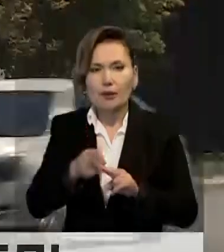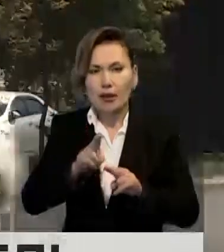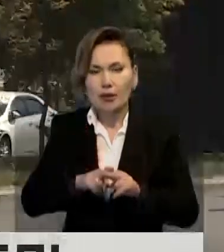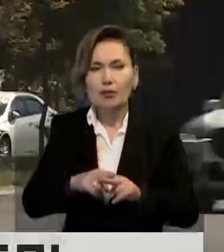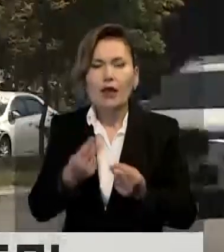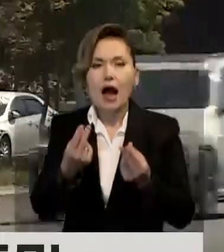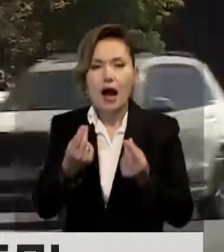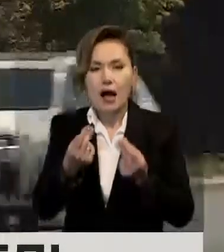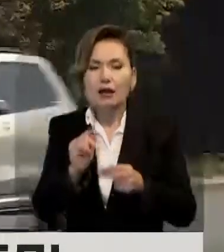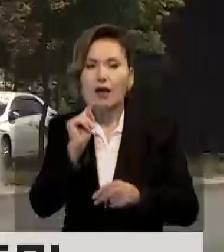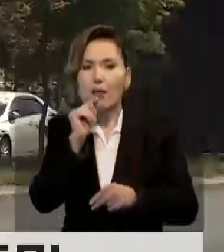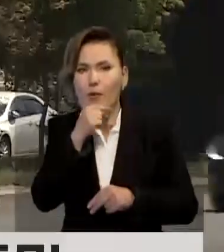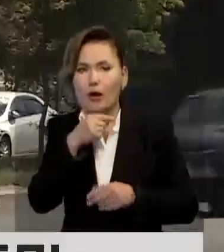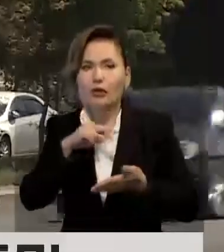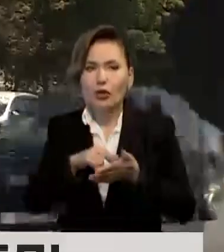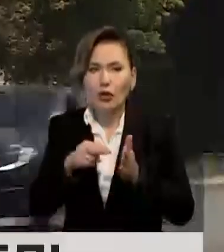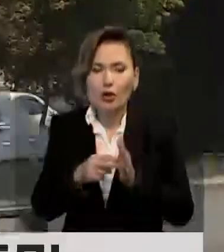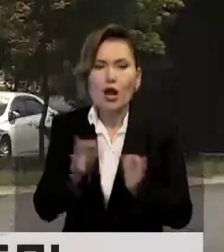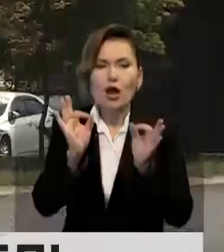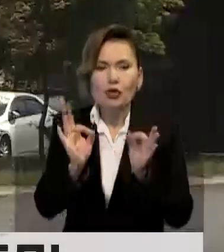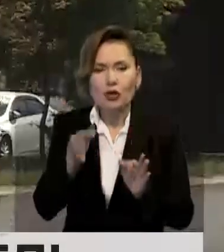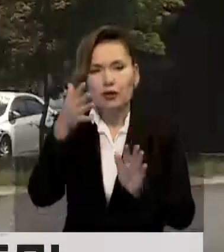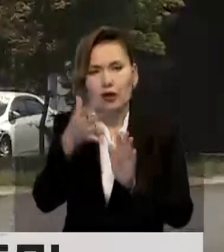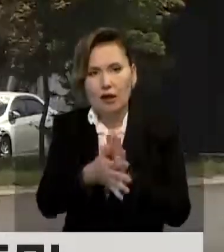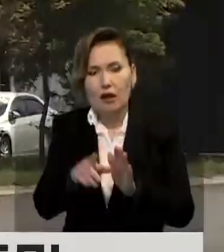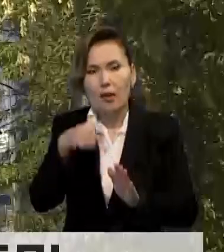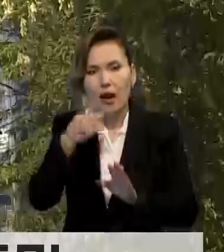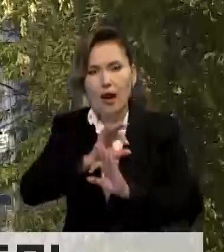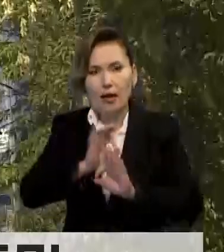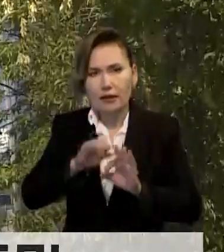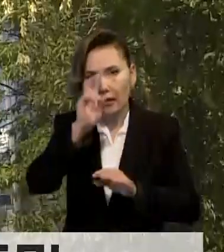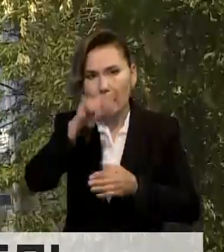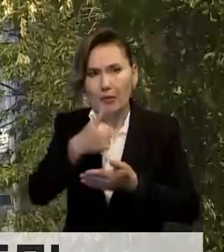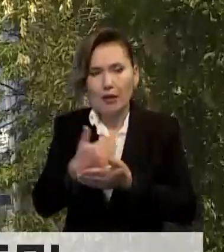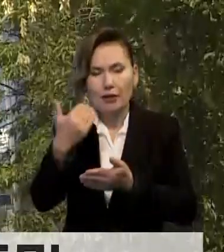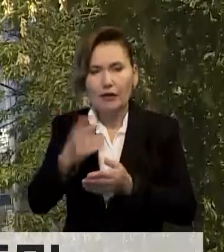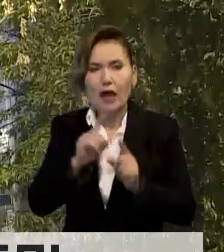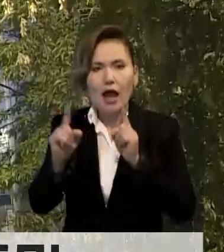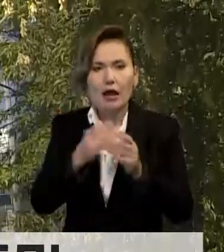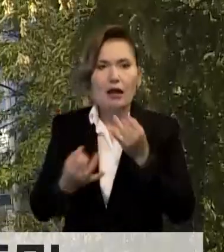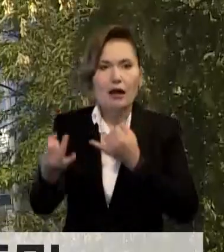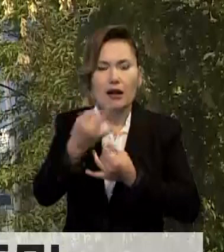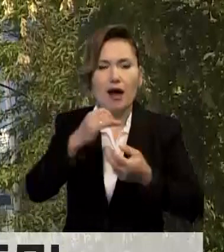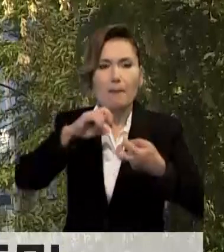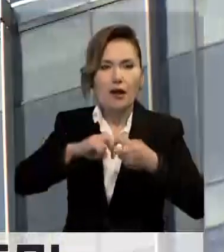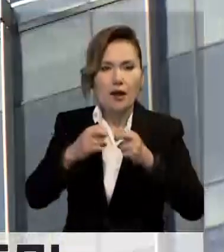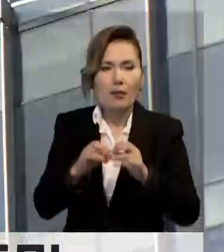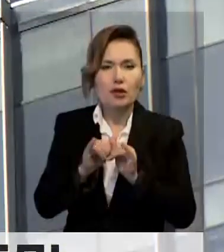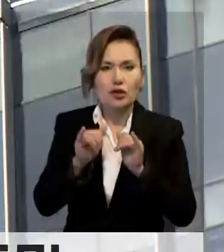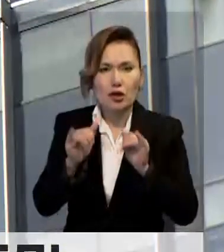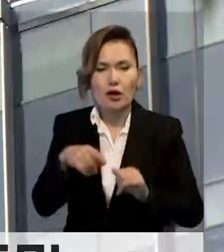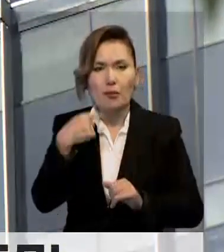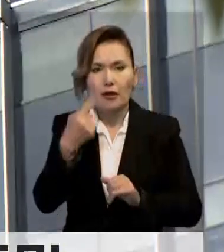Тоқаев қаржыны тиімді жоспарлап, дұрыс үйлестіру керек екенін айтты. Мемлекет басшысы кеңесте талқыланған мәселелерді жетілдіру